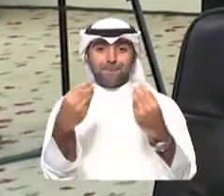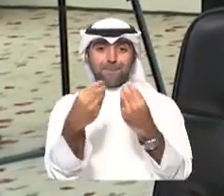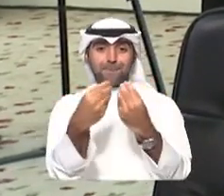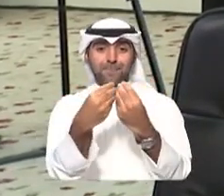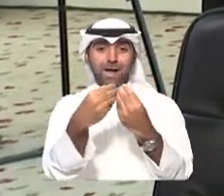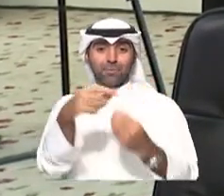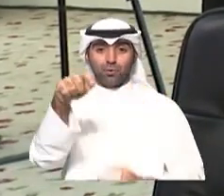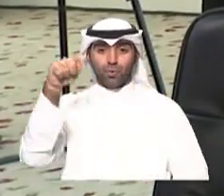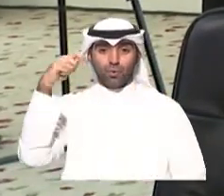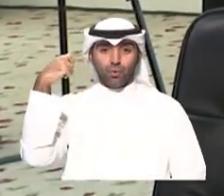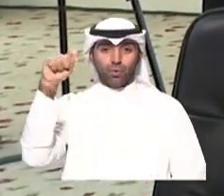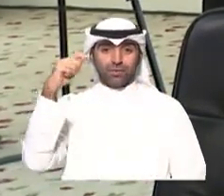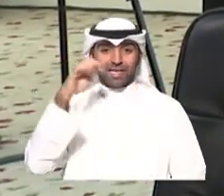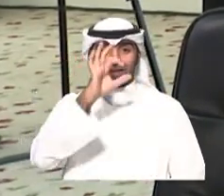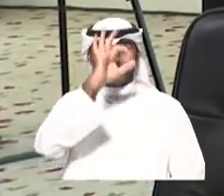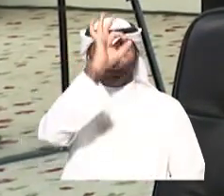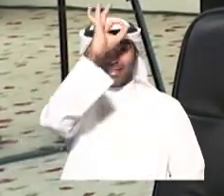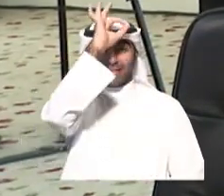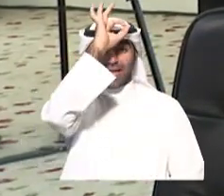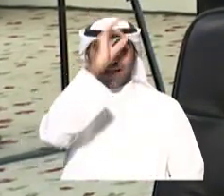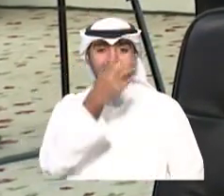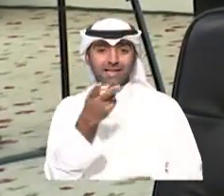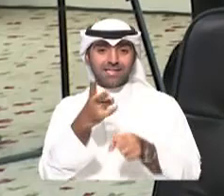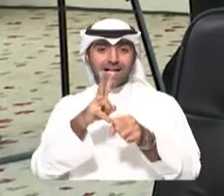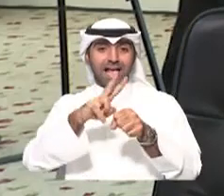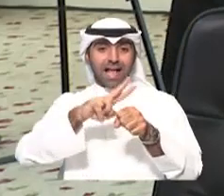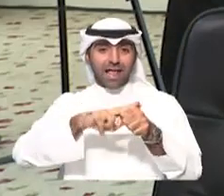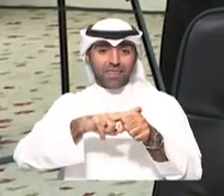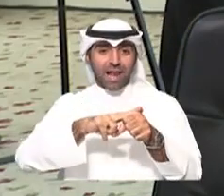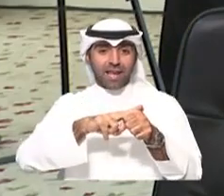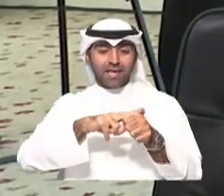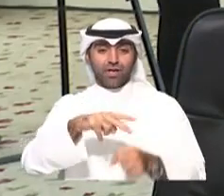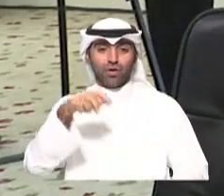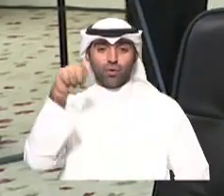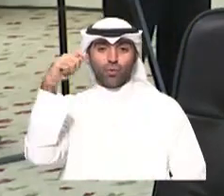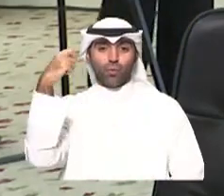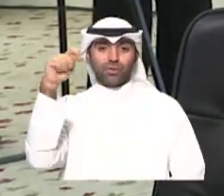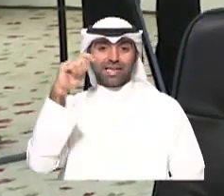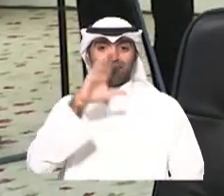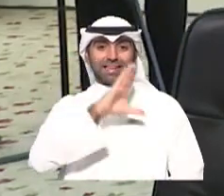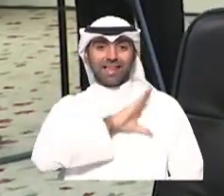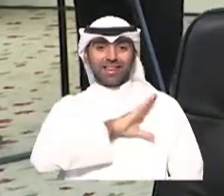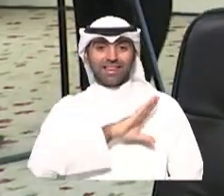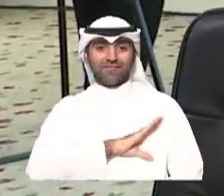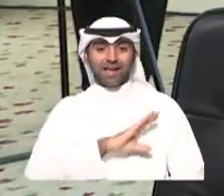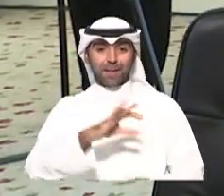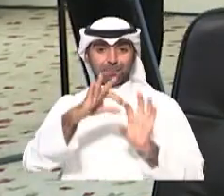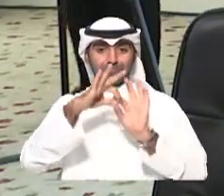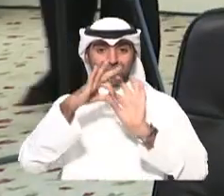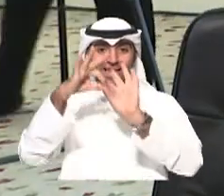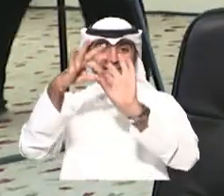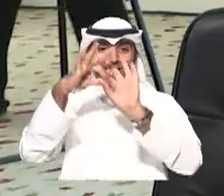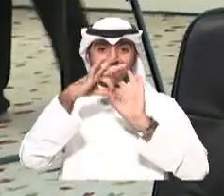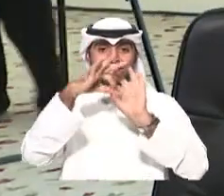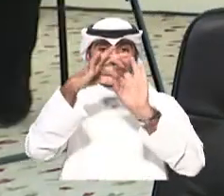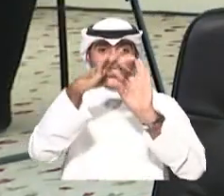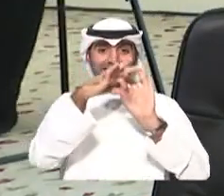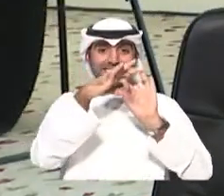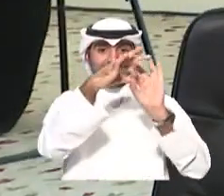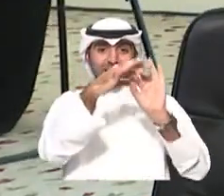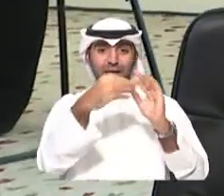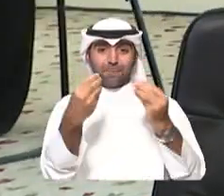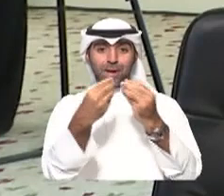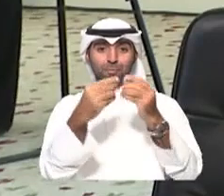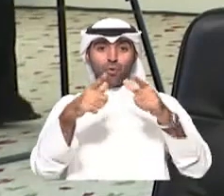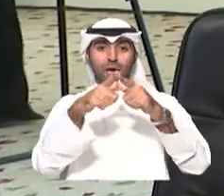كانت بالأخير على أساس فعالة العنصر النسائي، فاستفد منهم عمل الدراسة. بالنسبة للشارع